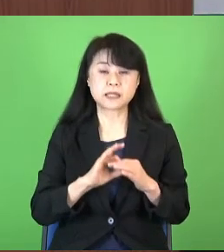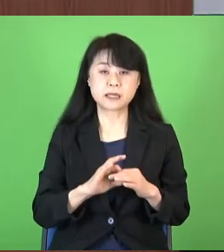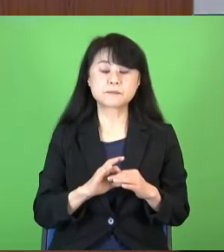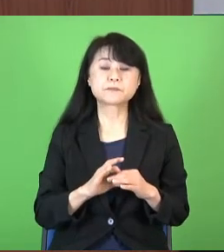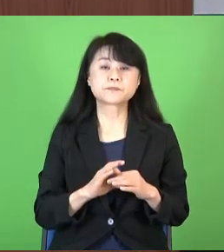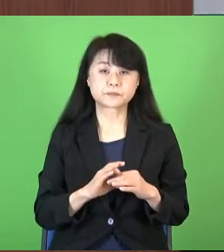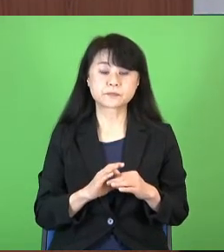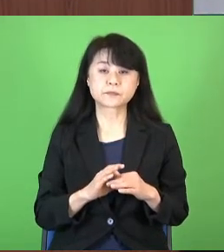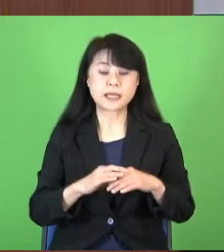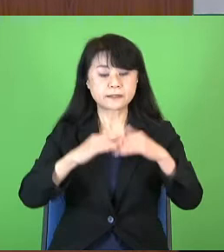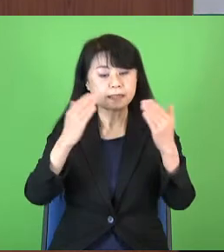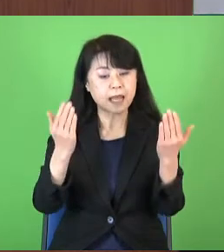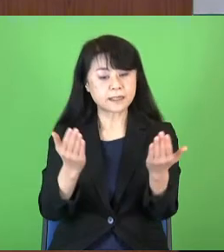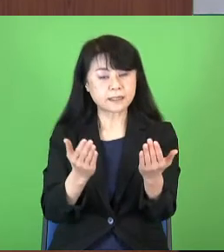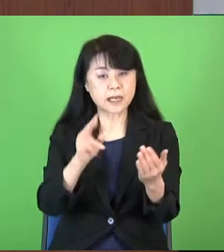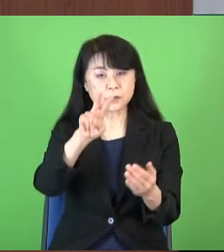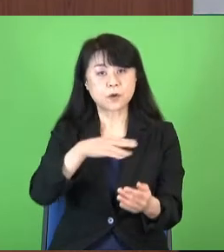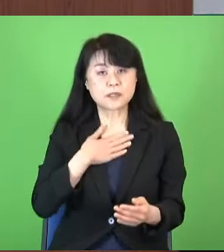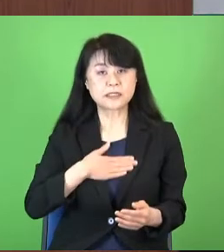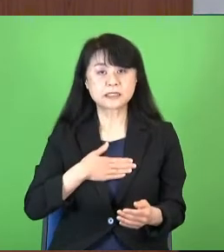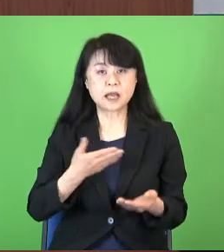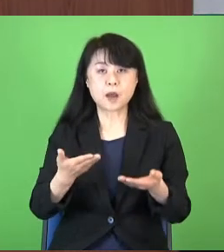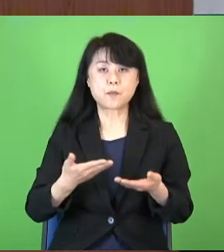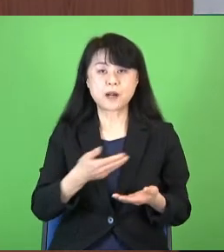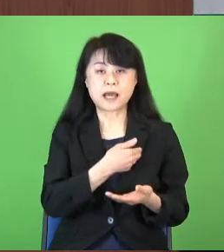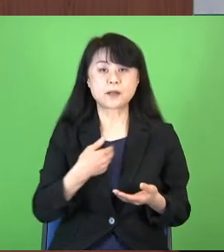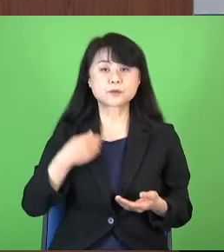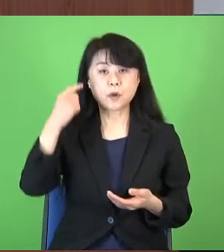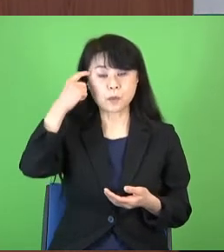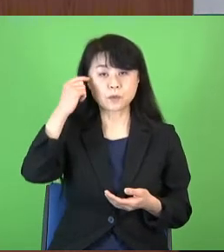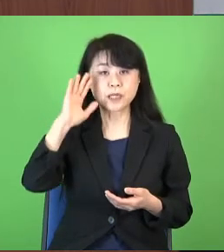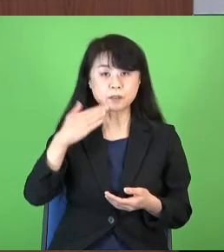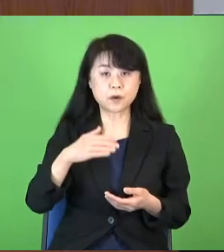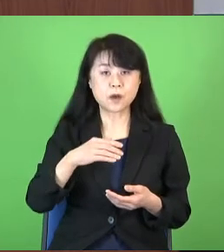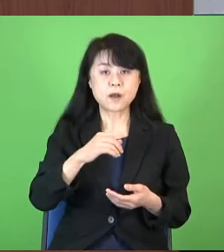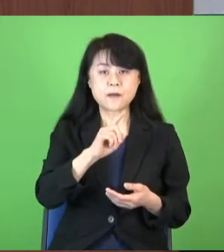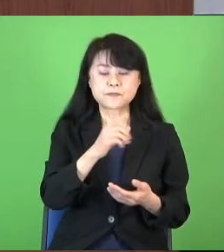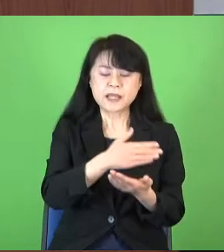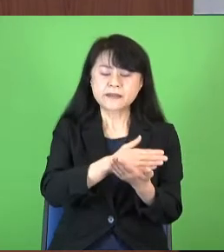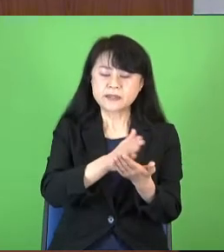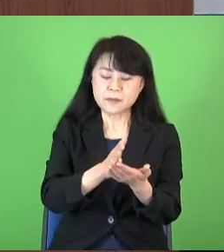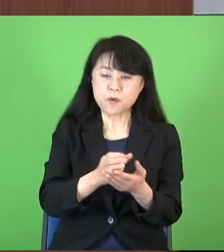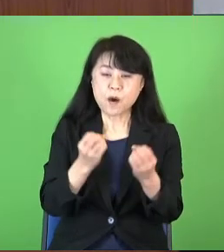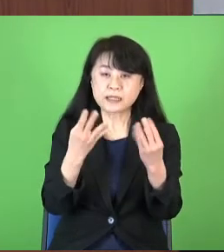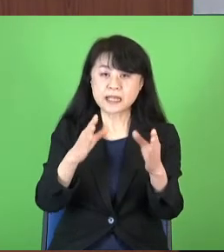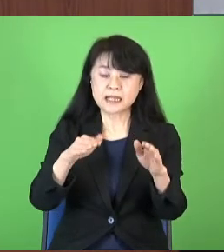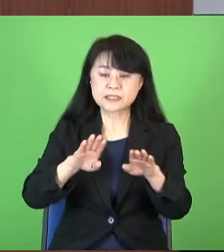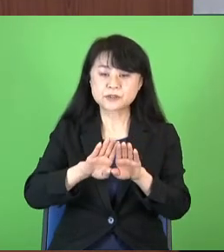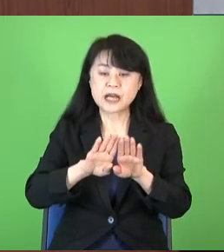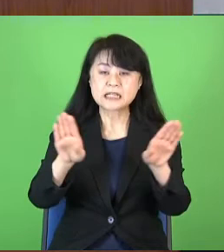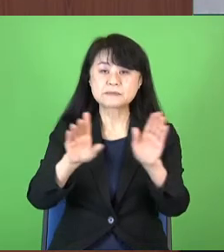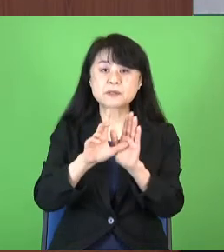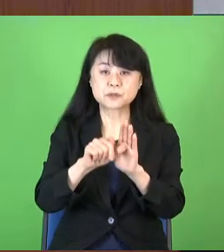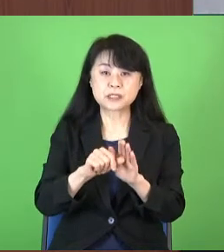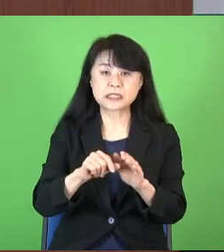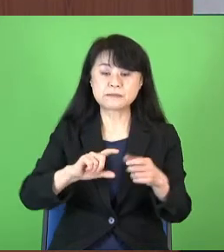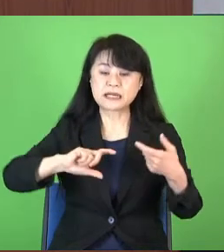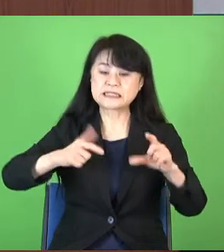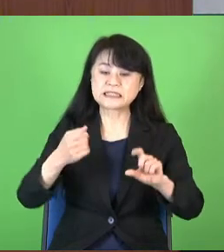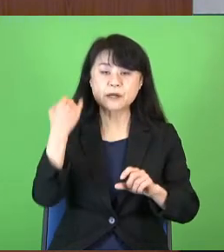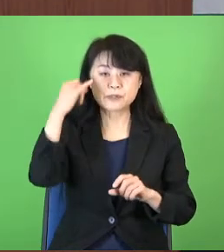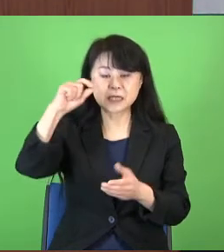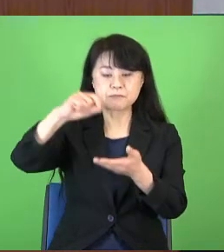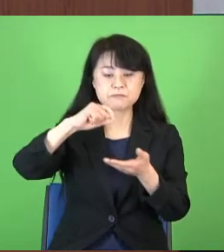ホームねの理解は得られると思いますがどんなことでも新しく始めることにははまた違ったご意見も出ることは